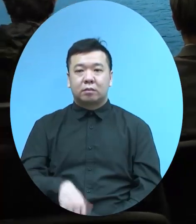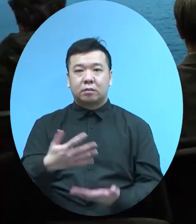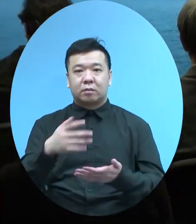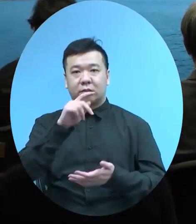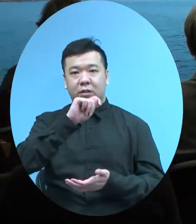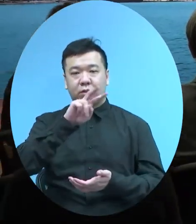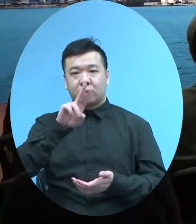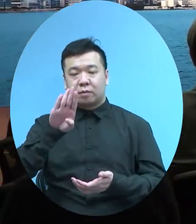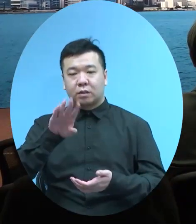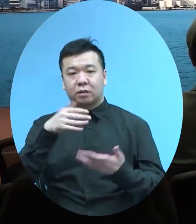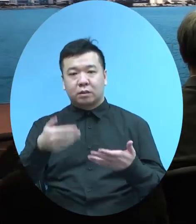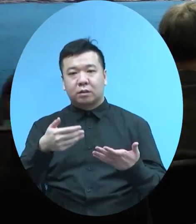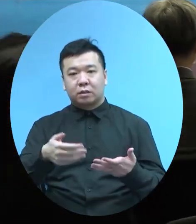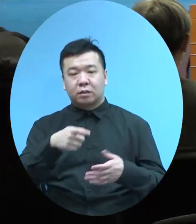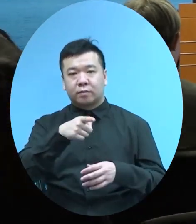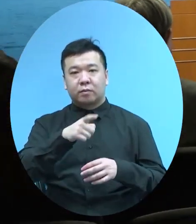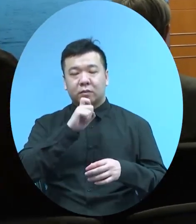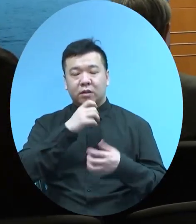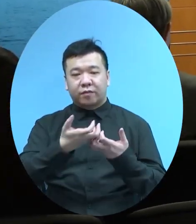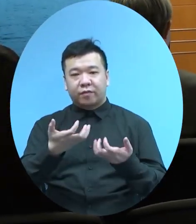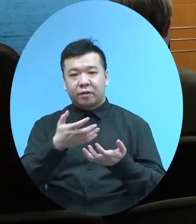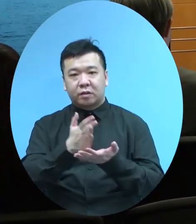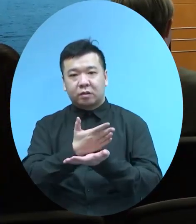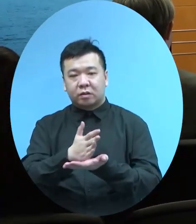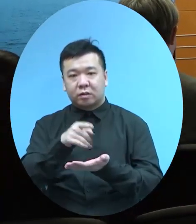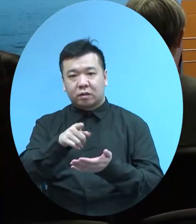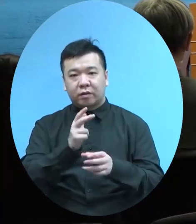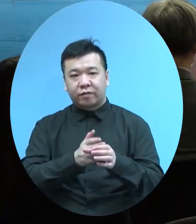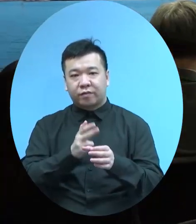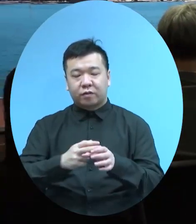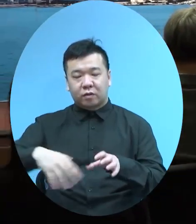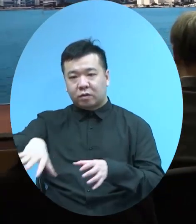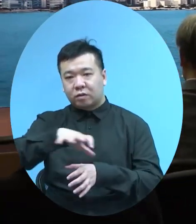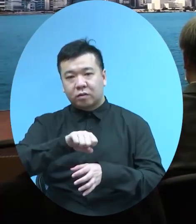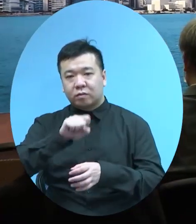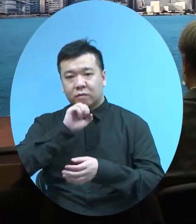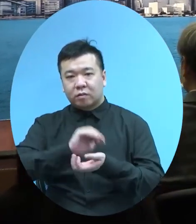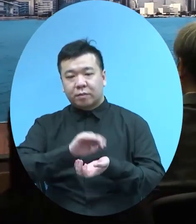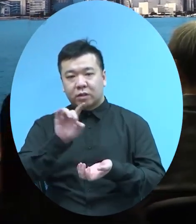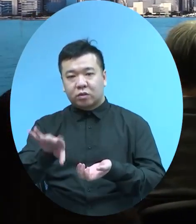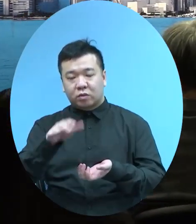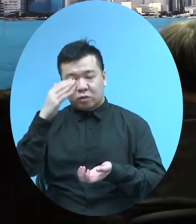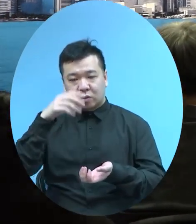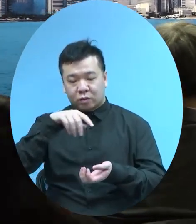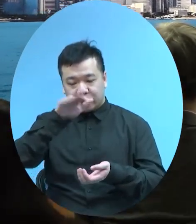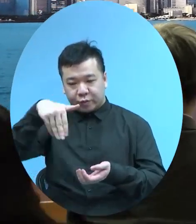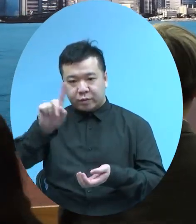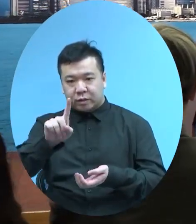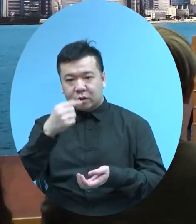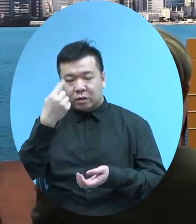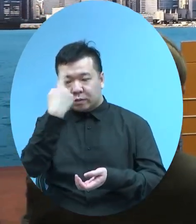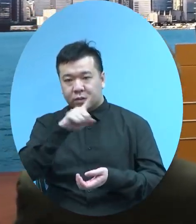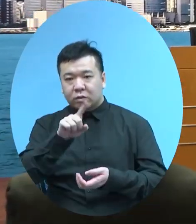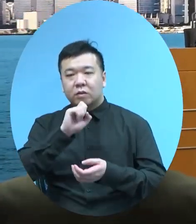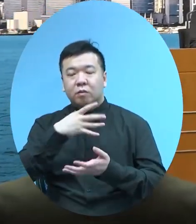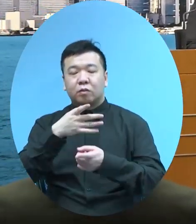想問翻咧，其實而家按照當局嗰個分類咧，係咪已經就佛堂群組揾到嗰個嘅病毒感染嗰個源頭，到底係邊一位嘅患者